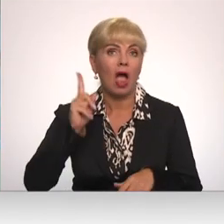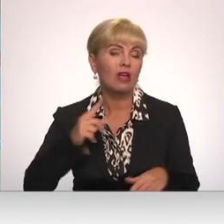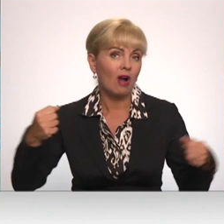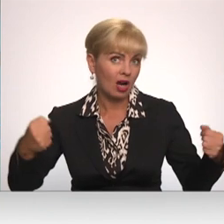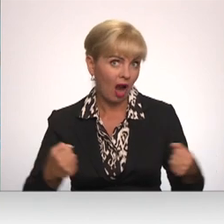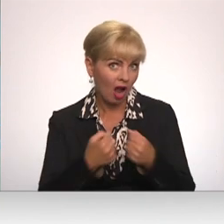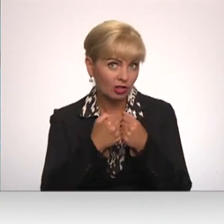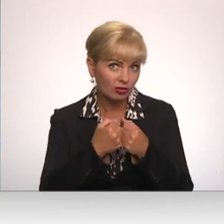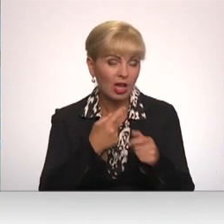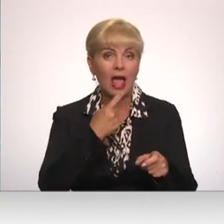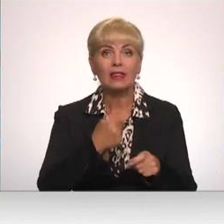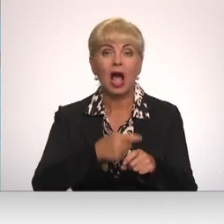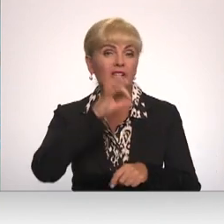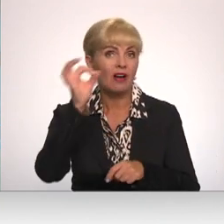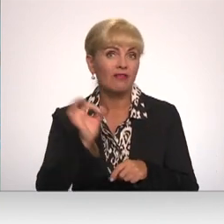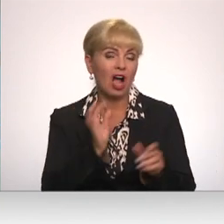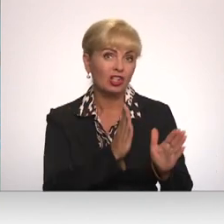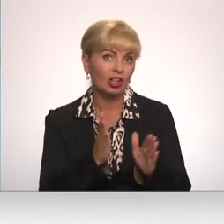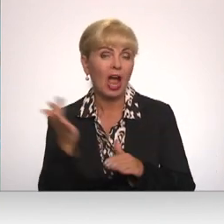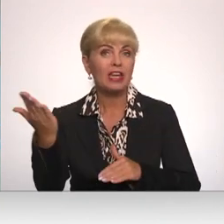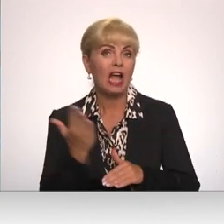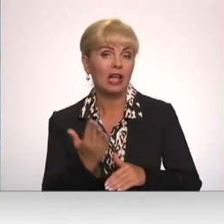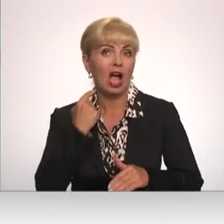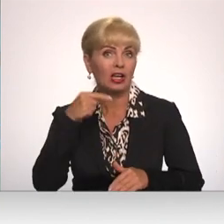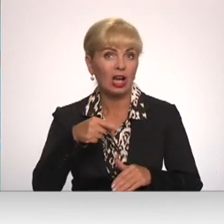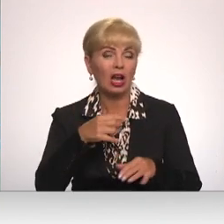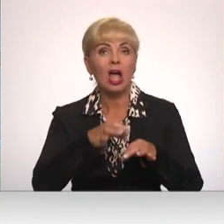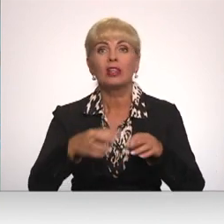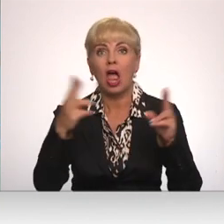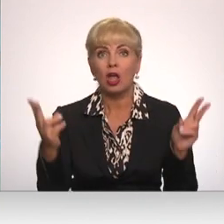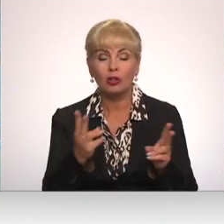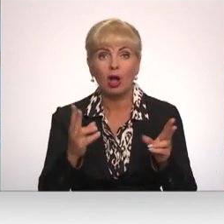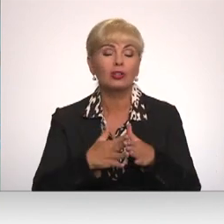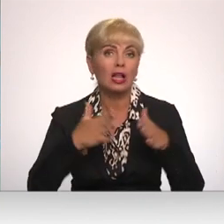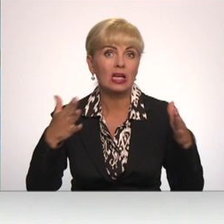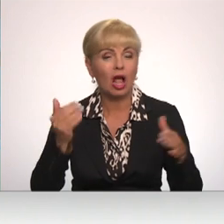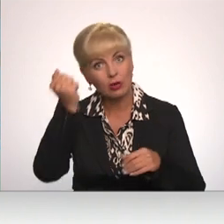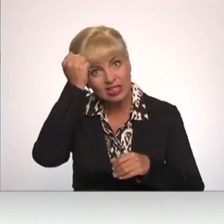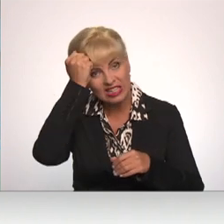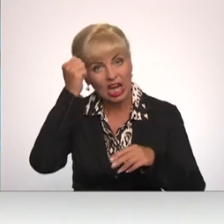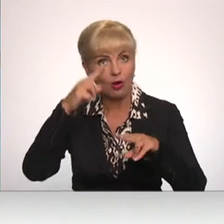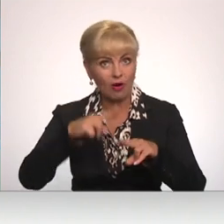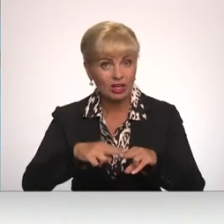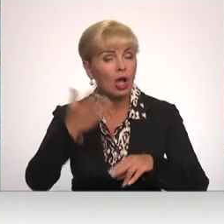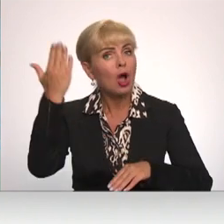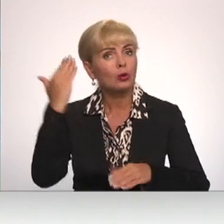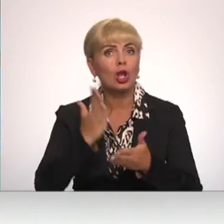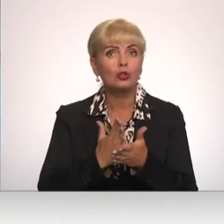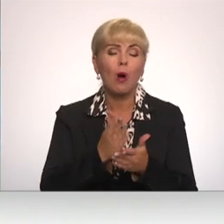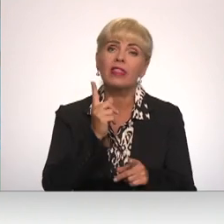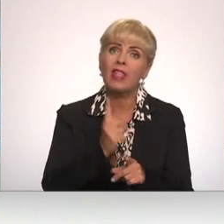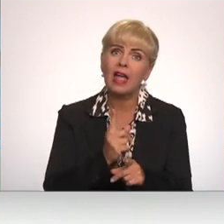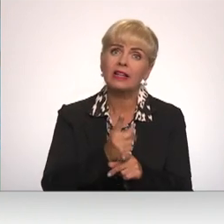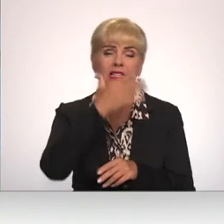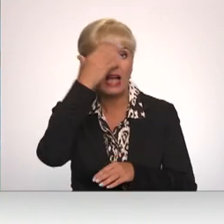kad nacistiskās Vācijas režīms pēc ienākšanas Rīgā nodedzināja lielo horālo sinagogu. To, kas tolaik notika, nedrīkst aizmirst